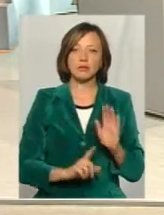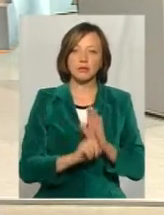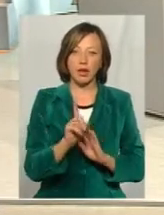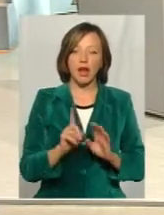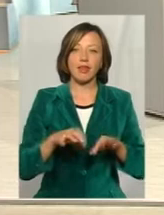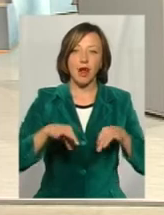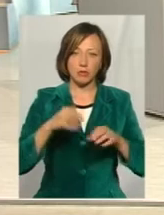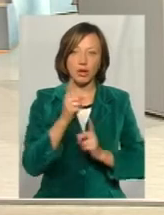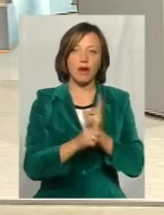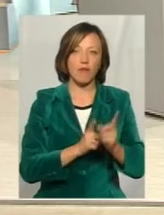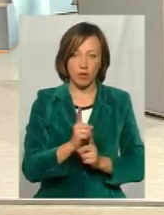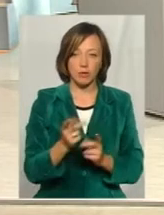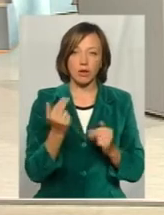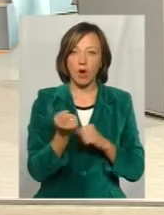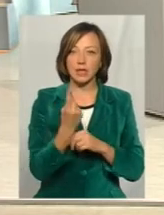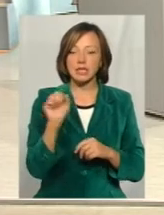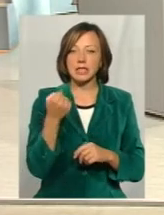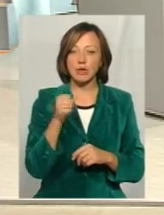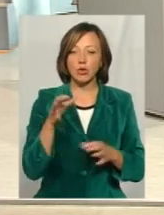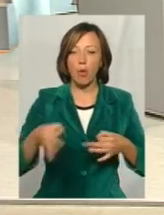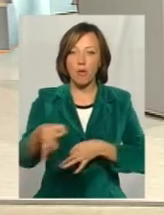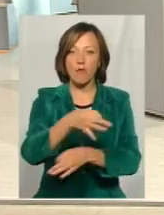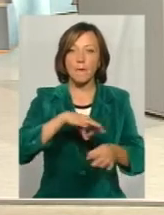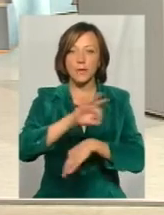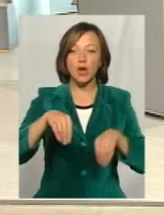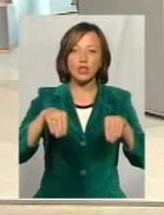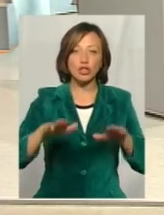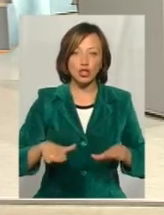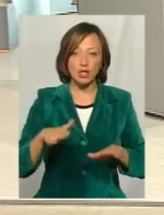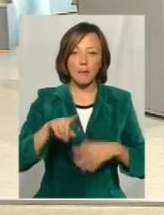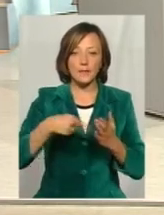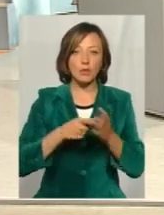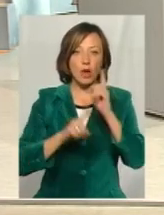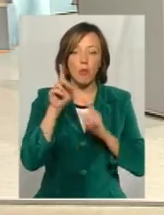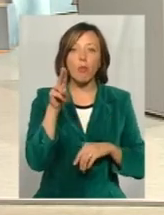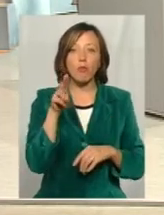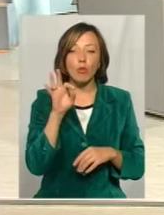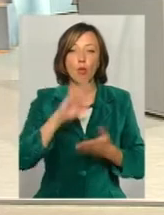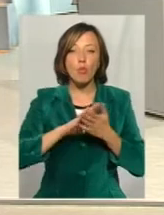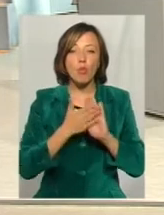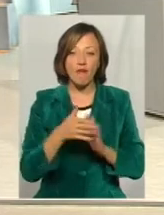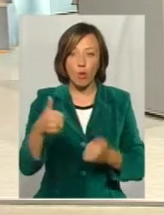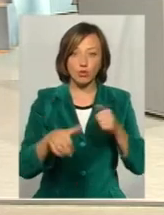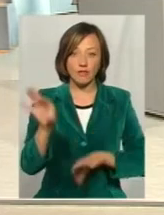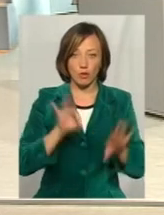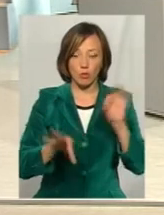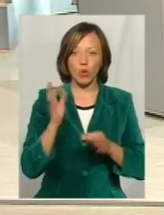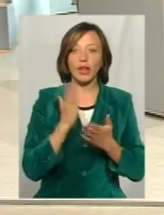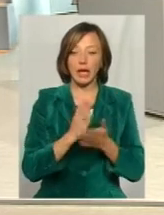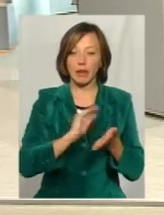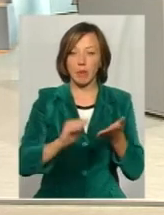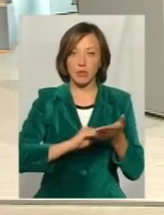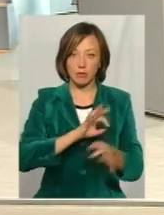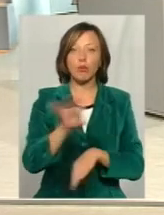транспортна реформа. Так? 11 серпня будуть громадські обговорення проєкту рішення Хмельницької міської ради по зумов конкурсного відбору. Тобто, є вже